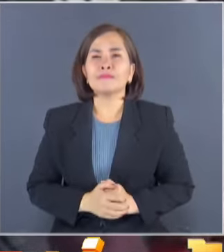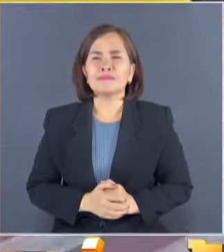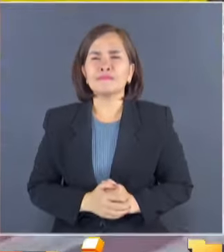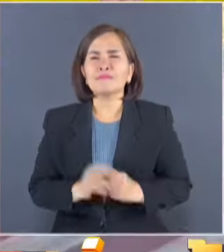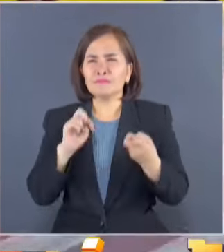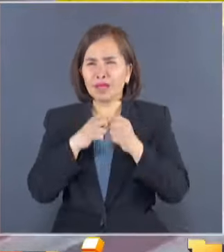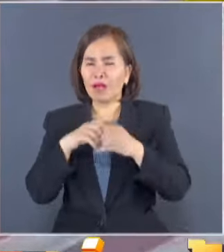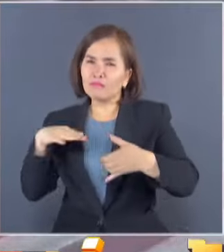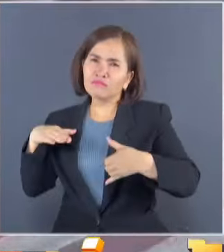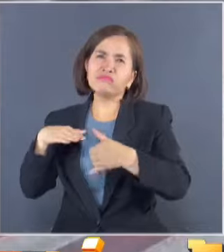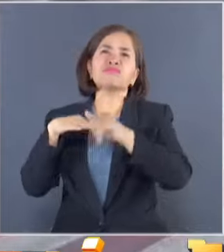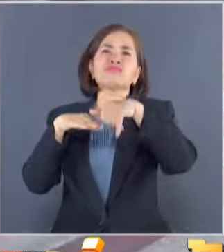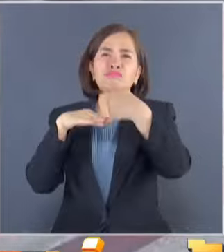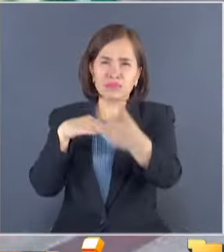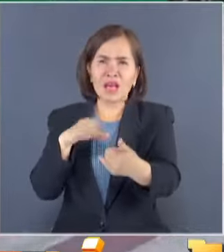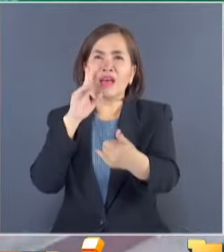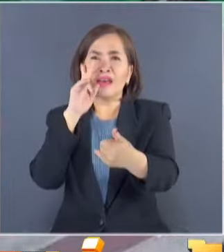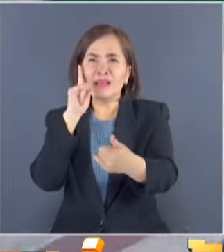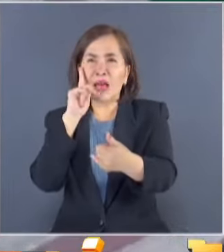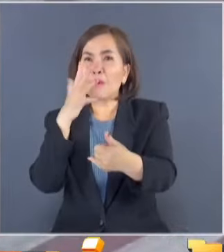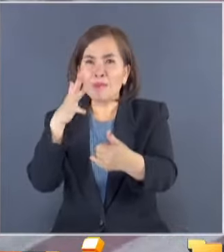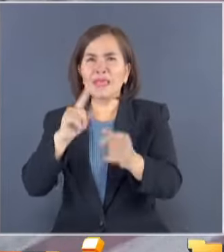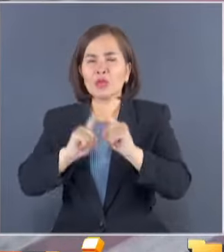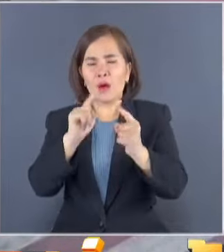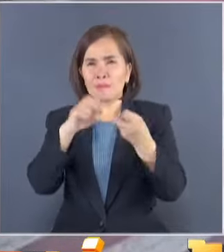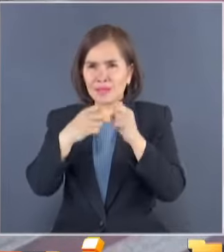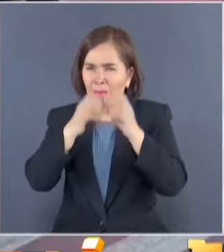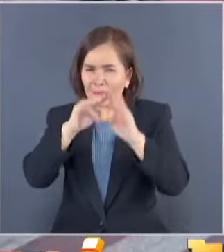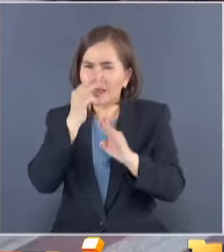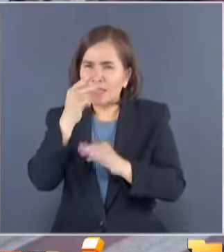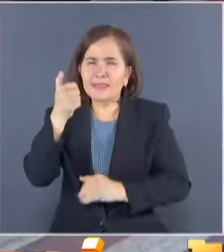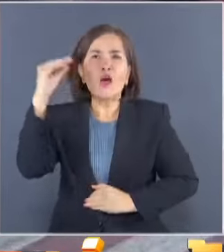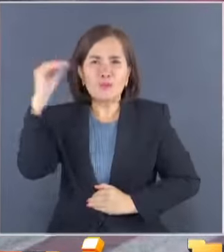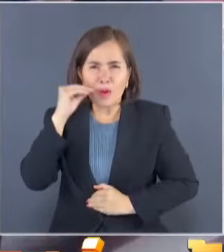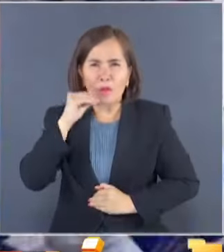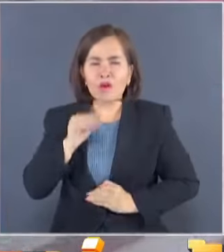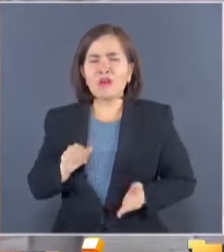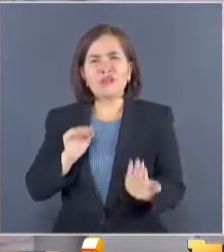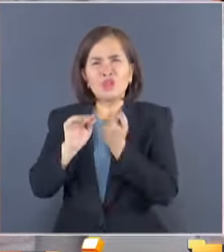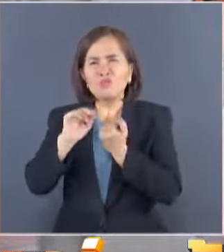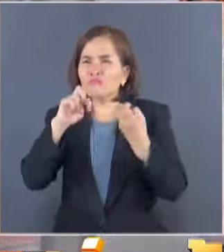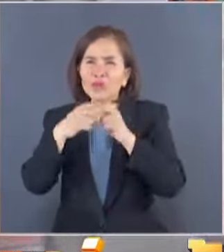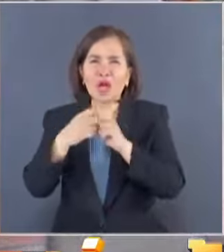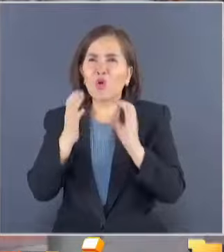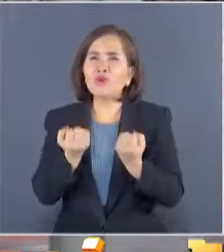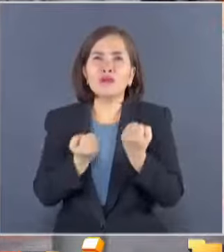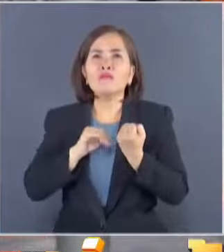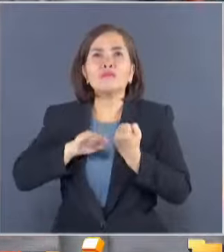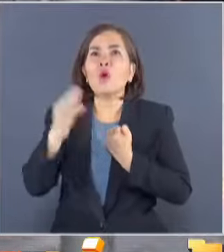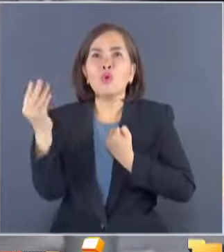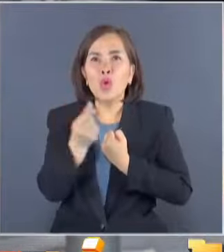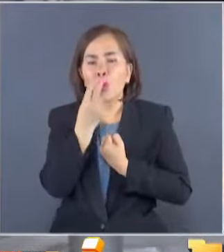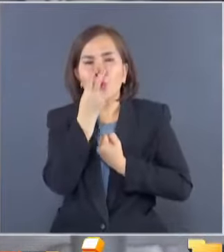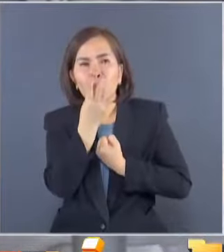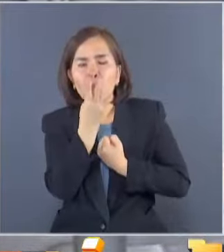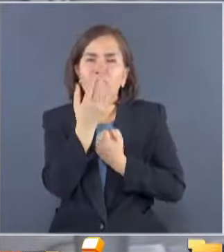นี้เอาตรงๆไหมล่ะมันไม่ค่อยเป็นข่าวแต่ความจริงมันเกิดบ่อยมากนะแล้วถนนเส้นนี้ก็ขับกันเร็วช้ำไม่ค่อยมองสัญญาณไ